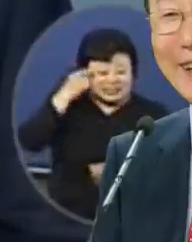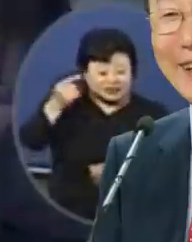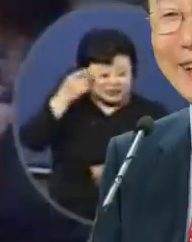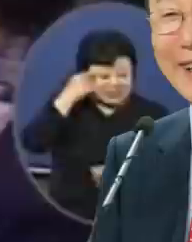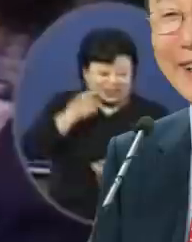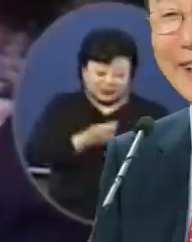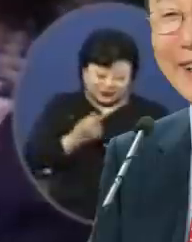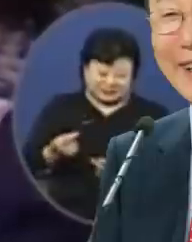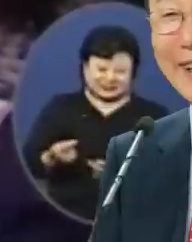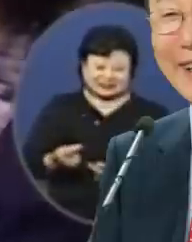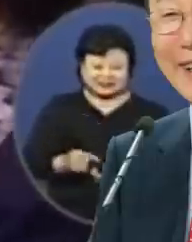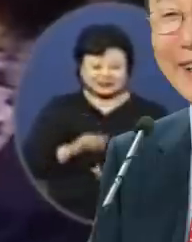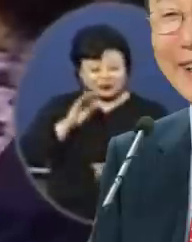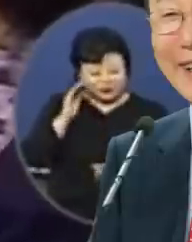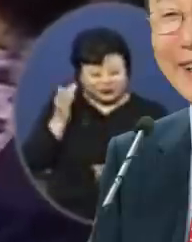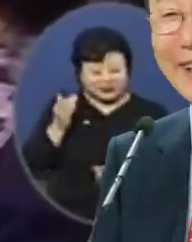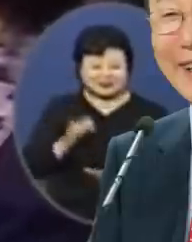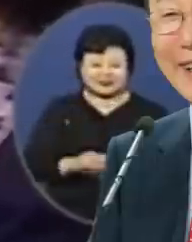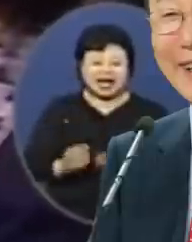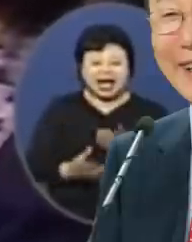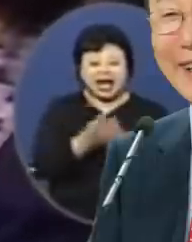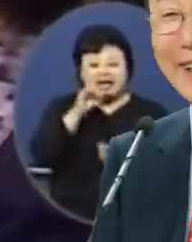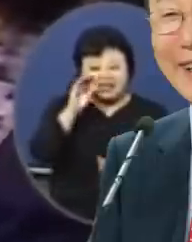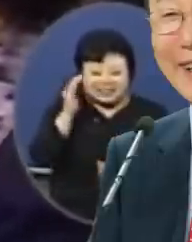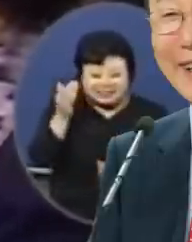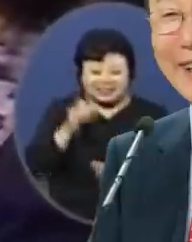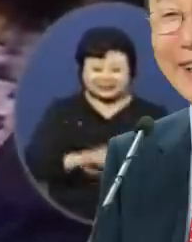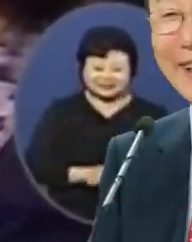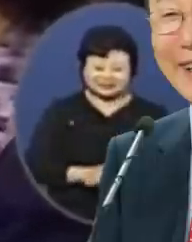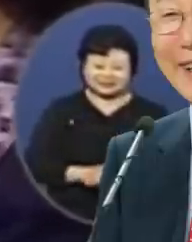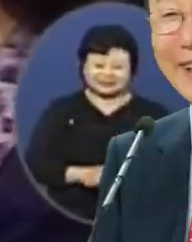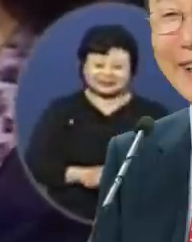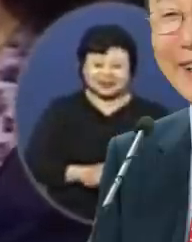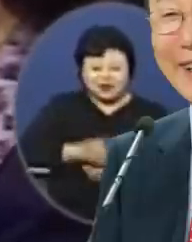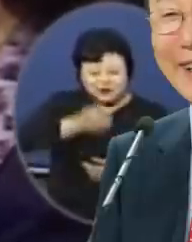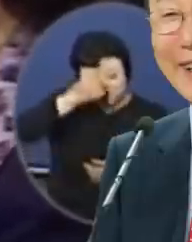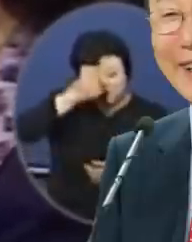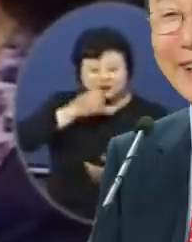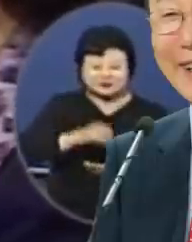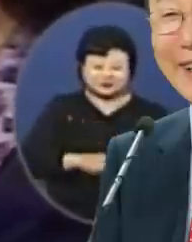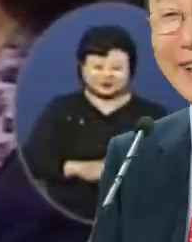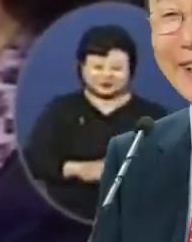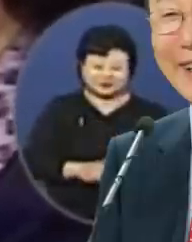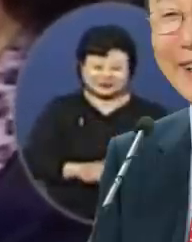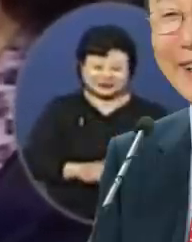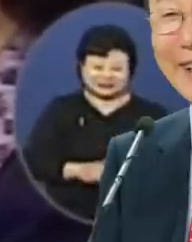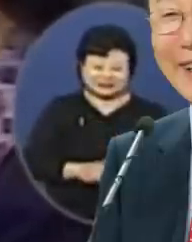생각이 되고 내 생각이 내 생각이 되도록 하나가 되자. 그리고 꿈꾸지